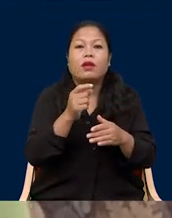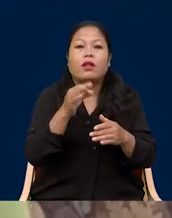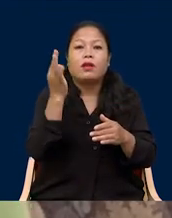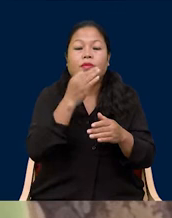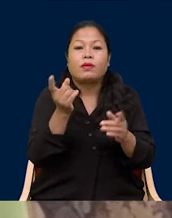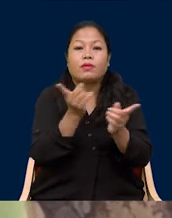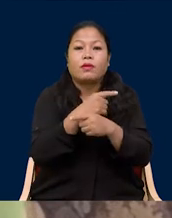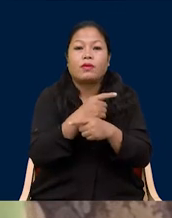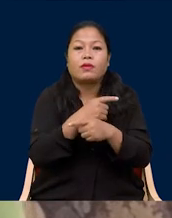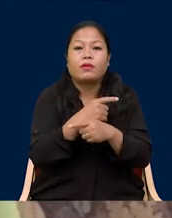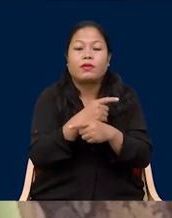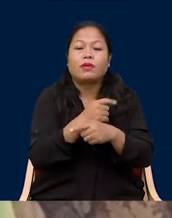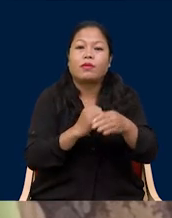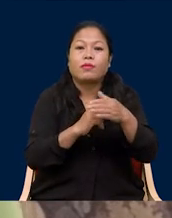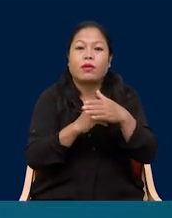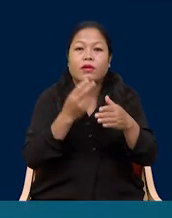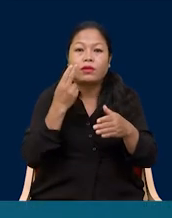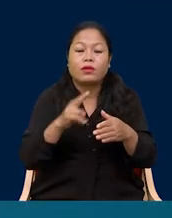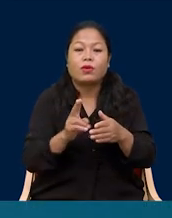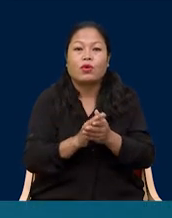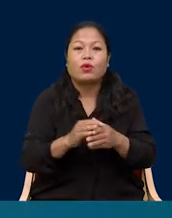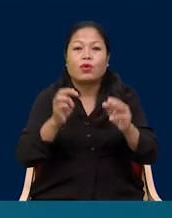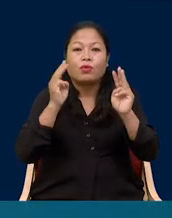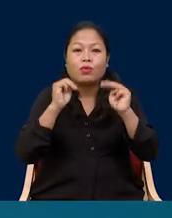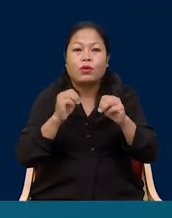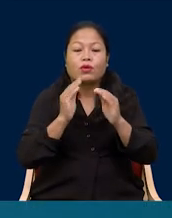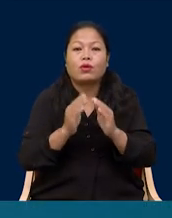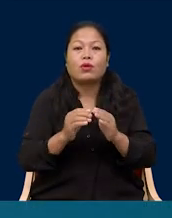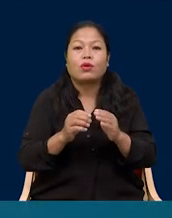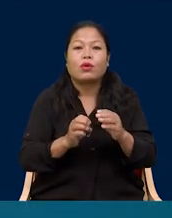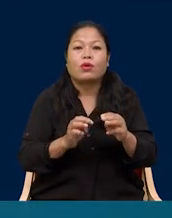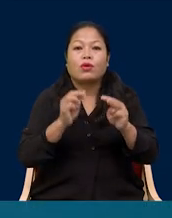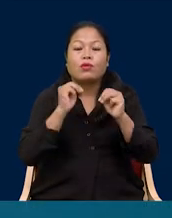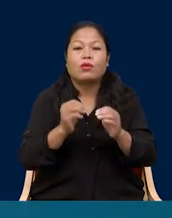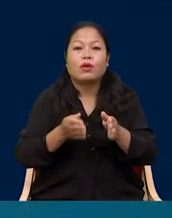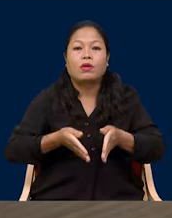जलवायु परिवर्तन चाहिँ हाम्रो प्राथमिकता हो, यो चाहिँ हाम्रो एजेन्डाको एउटा मूल